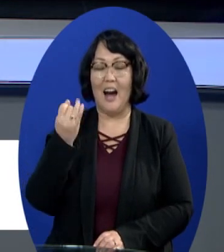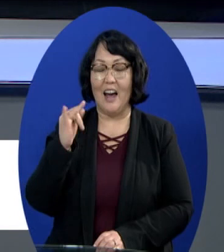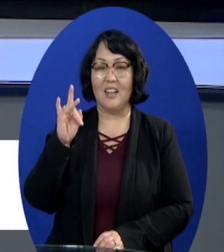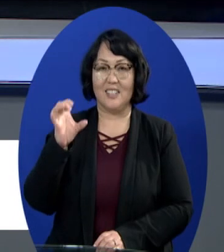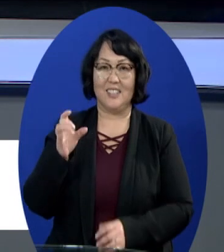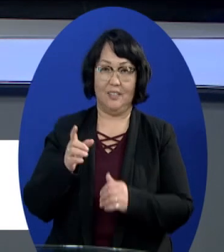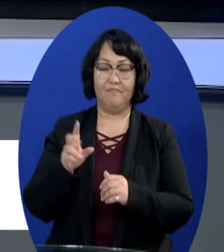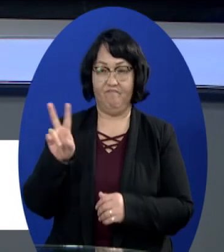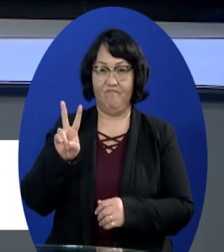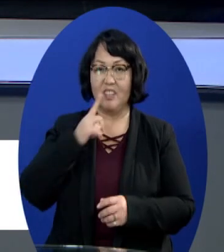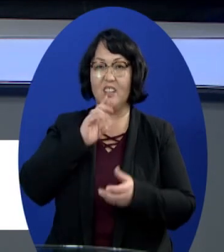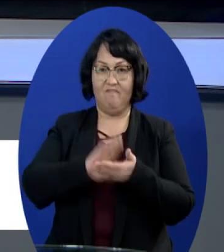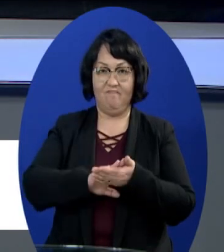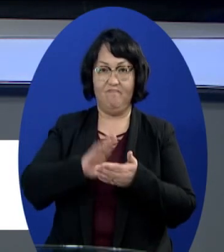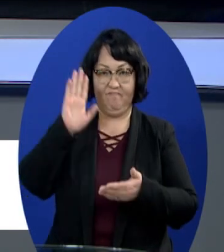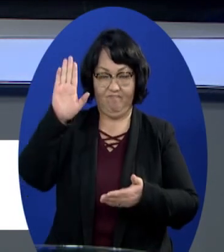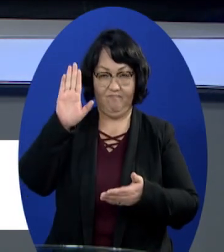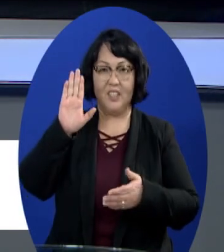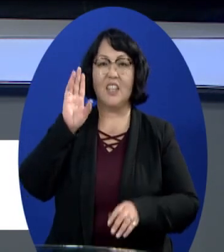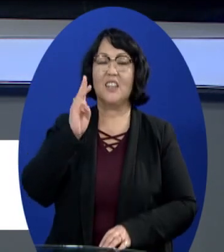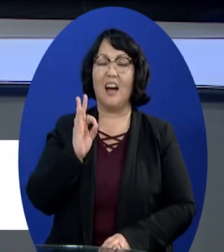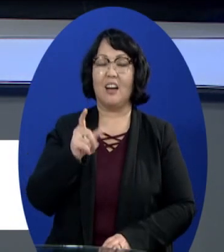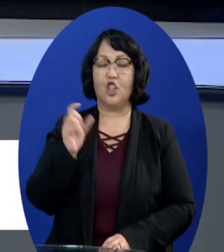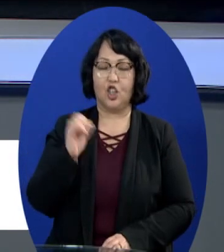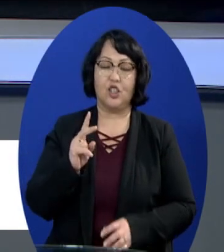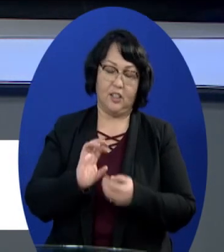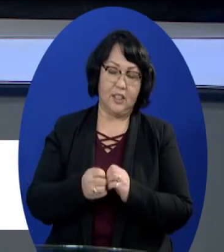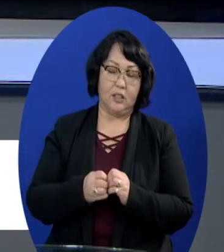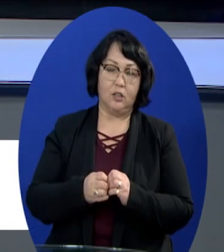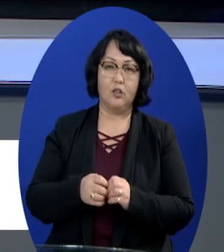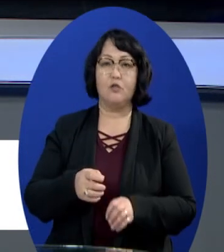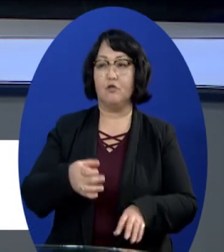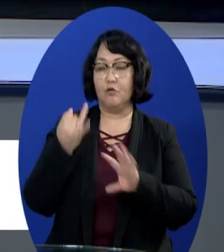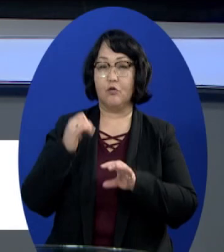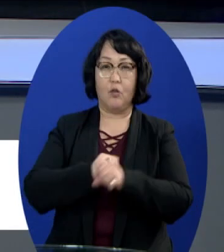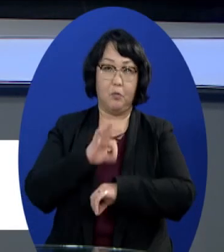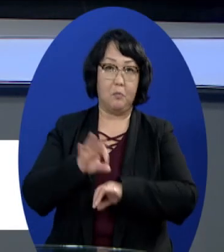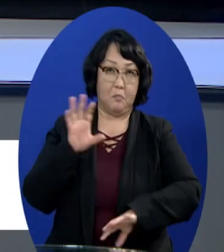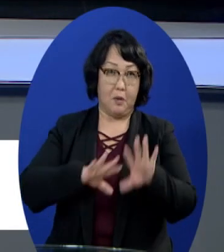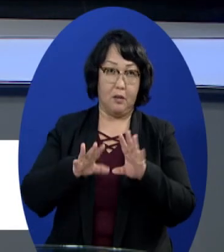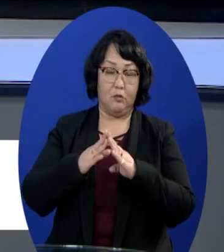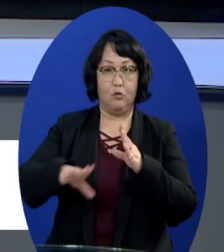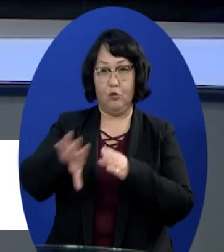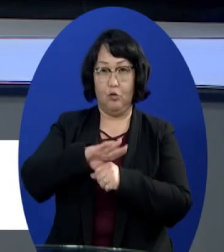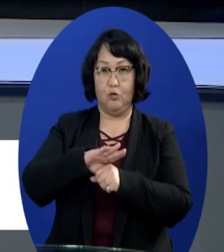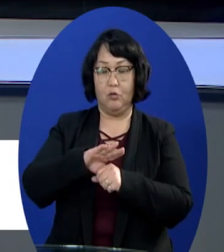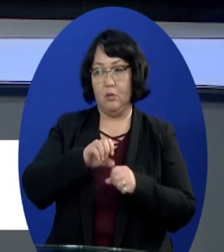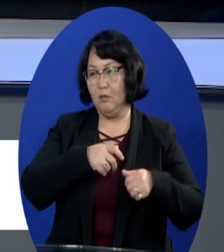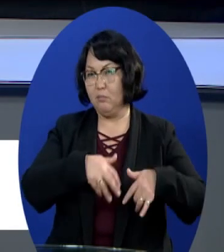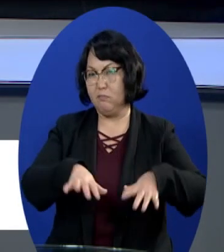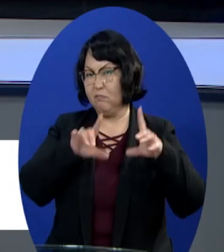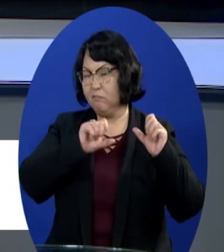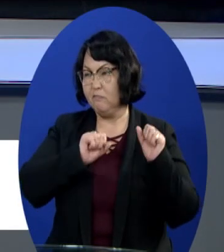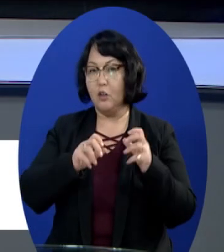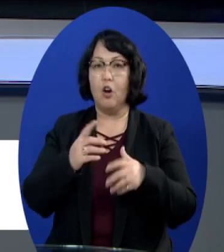дэлхийн хэвлэлд онцолж байна. Коронавирусны цар тахлын үеийн нөхцөл байдал мөн өнгөрсөн 7 хоногт Конгрессийн ордонд болсон үймэн самуунтай